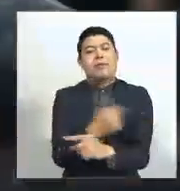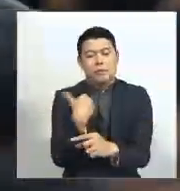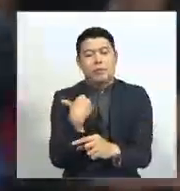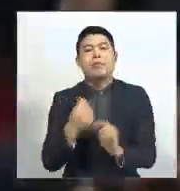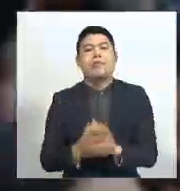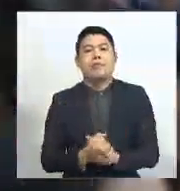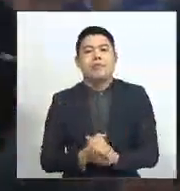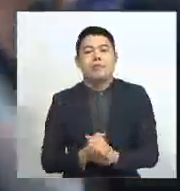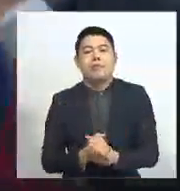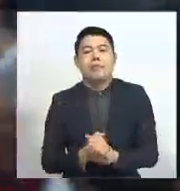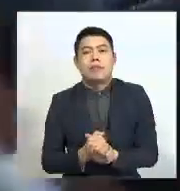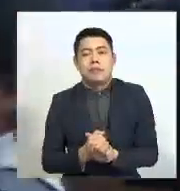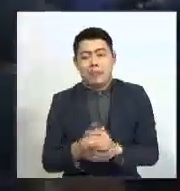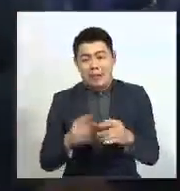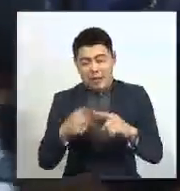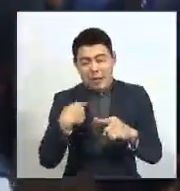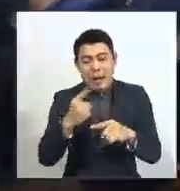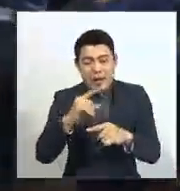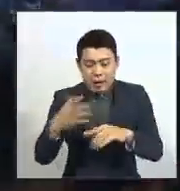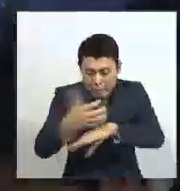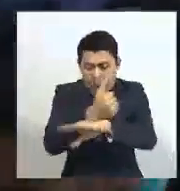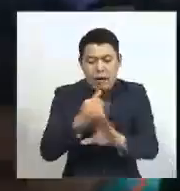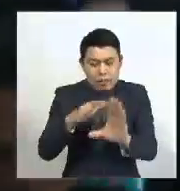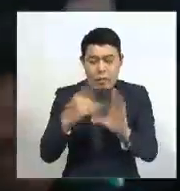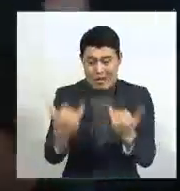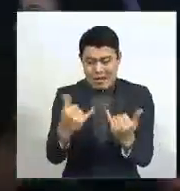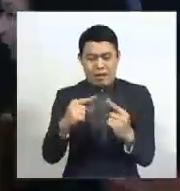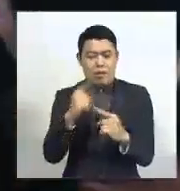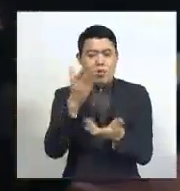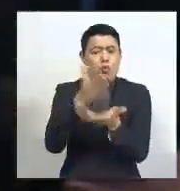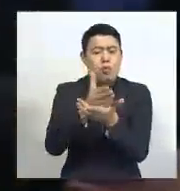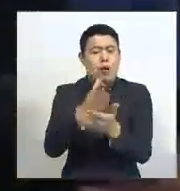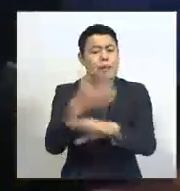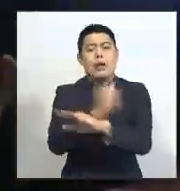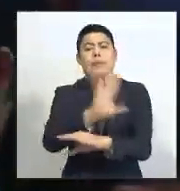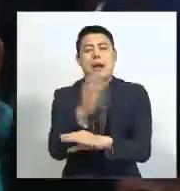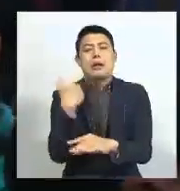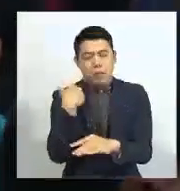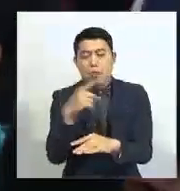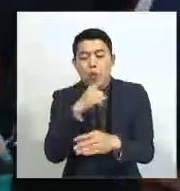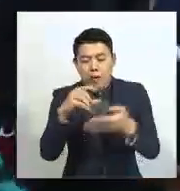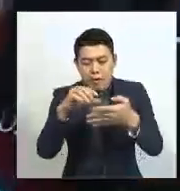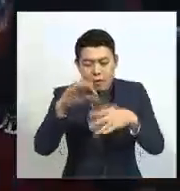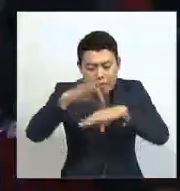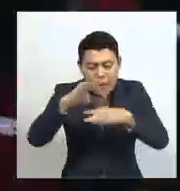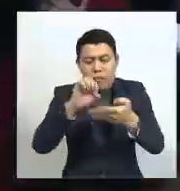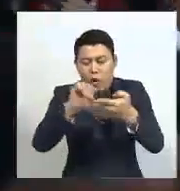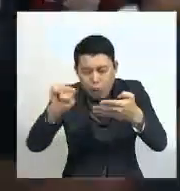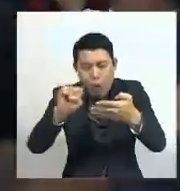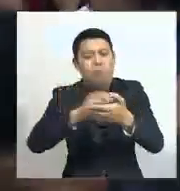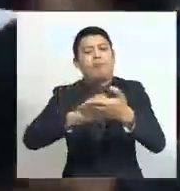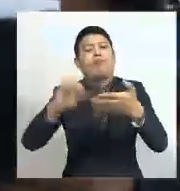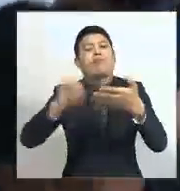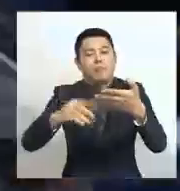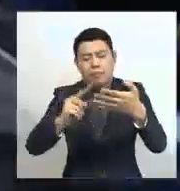ครั้งนะคะก็คือไม่ใช่ถูกตัดสิทธิ์ทางการเมืองนะคะสำหรับคำตัดสินในวันนี้นะคะแต่ว่าพ้นสมาชิกภาพการเป็นส.